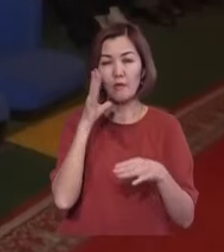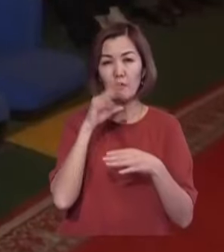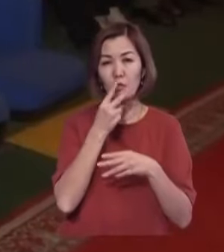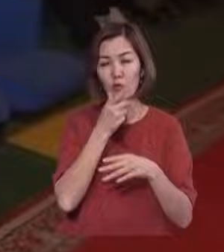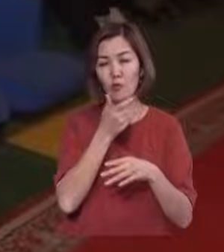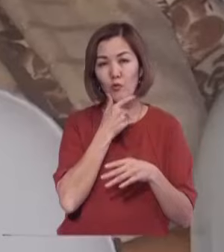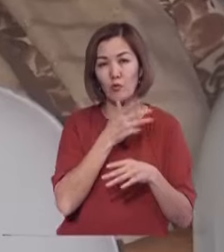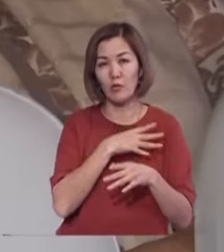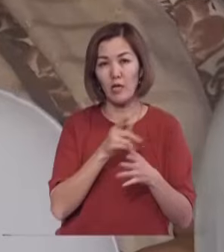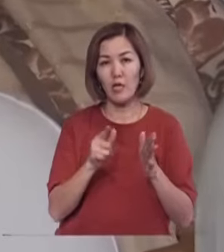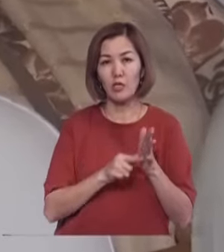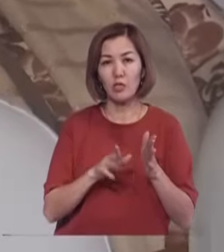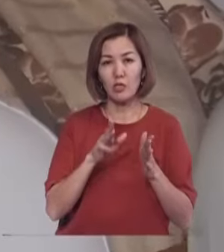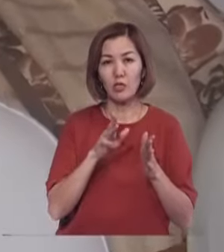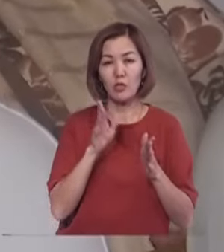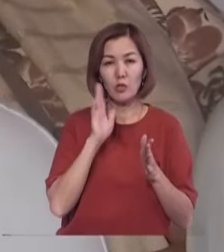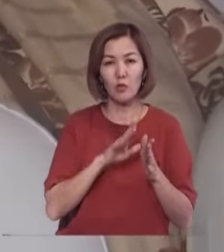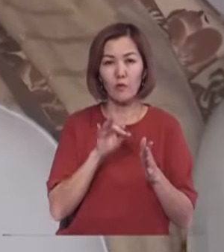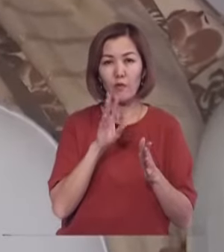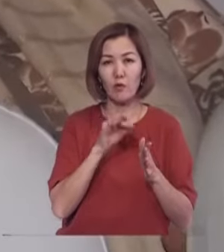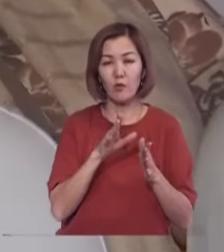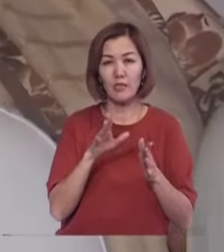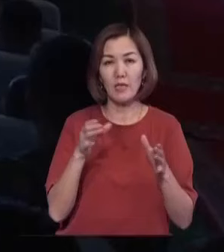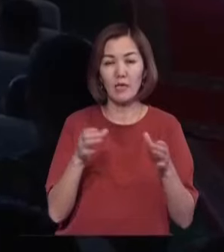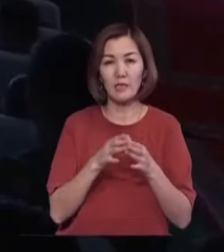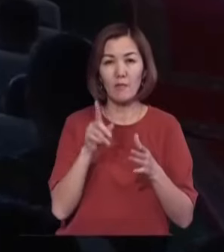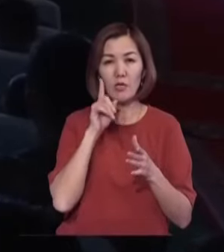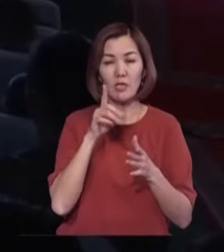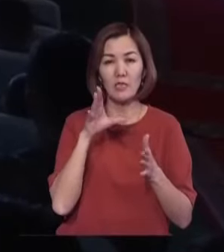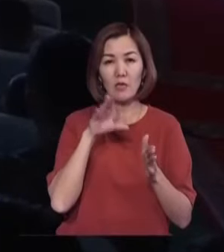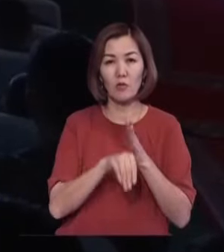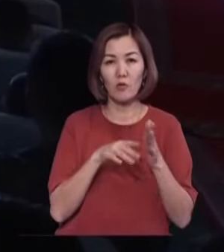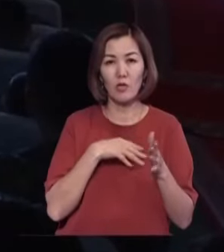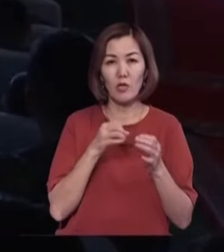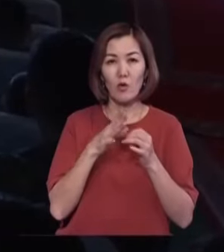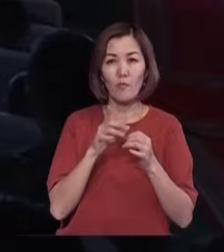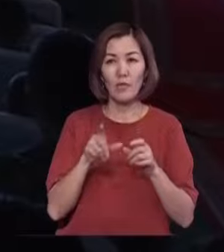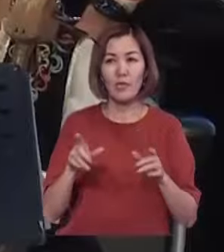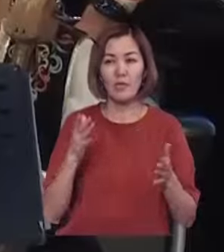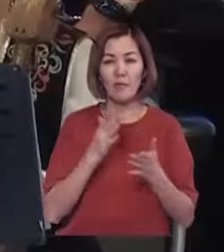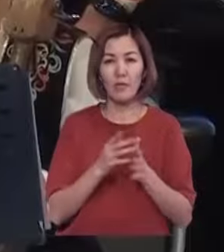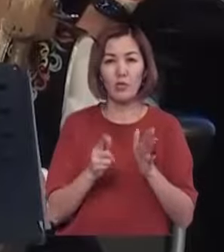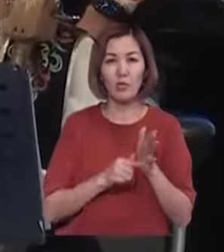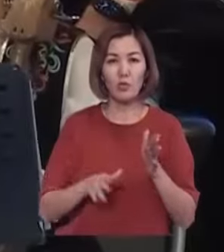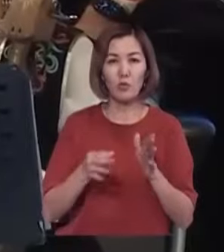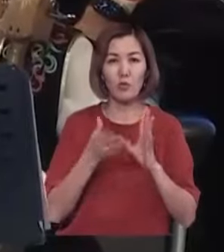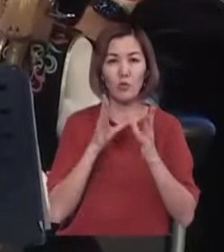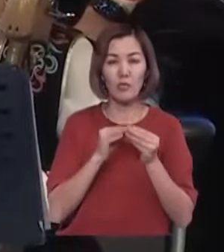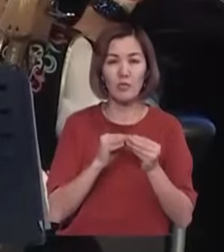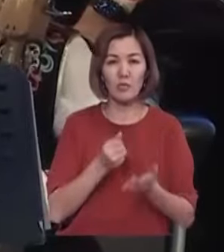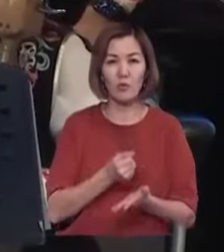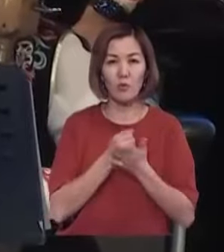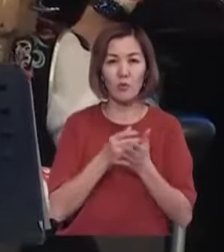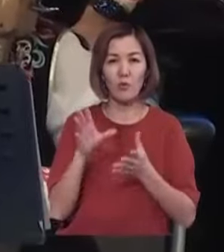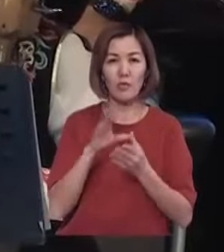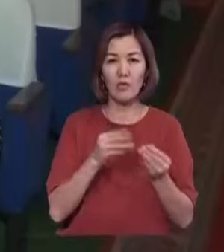Жетісу виртуоздар ансамблі жастардан құрылған. Топта аспаптың құлағында ойнайтын 15 виртуоз бар. Биыл Жетісу облысы әкімінің қолдауымен ұжымға